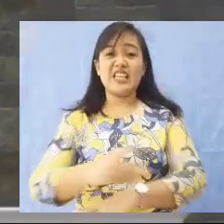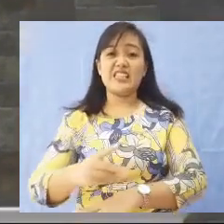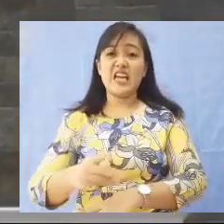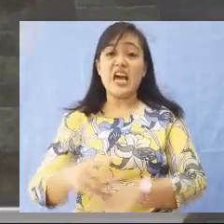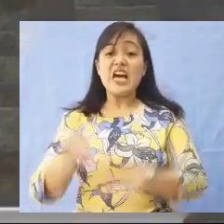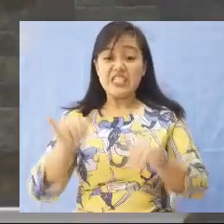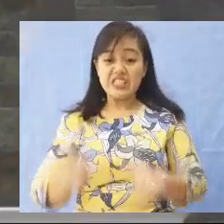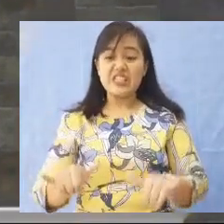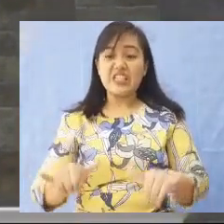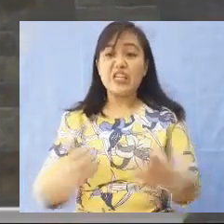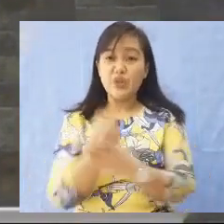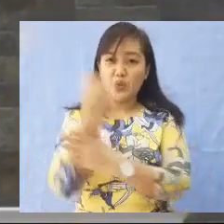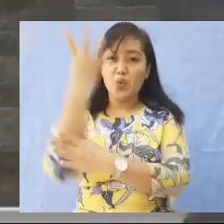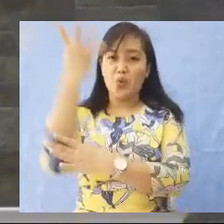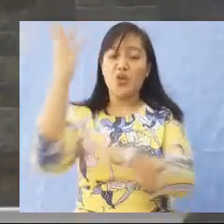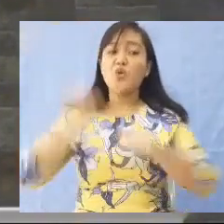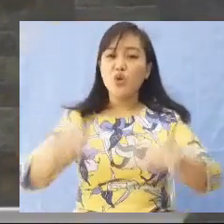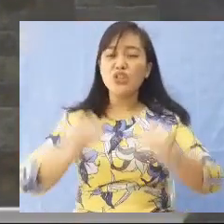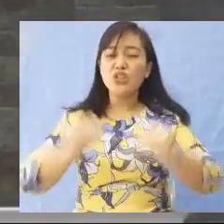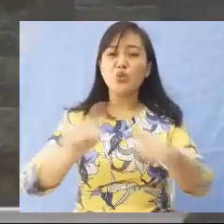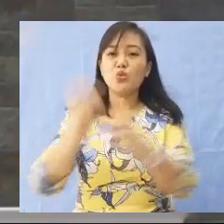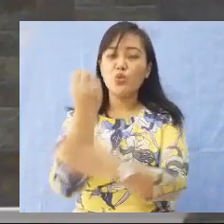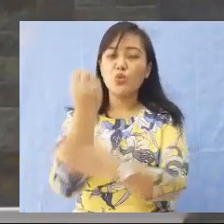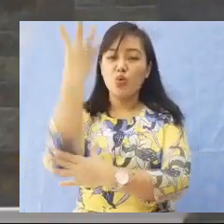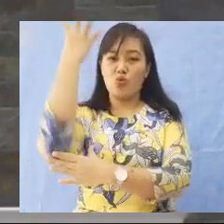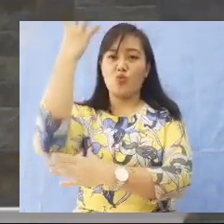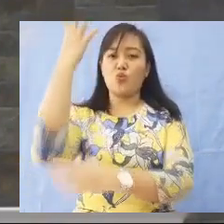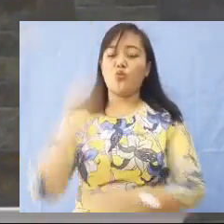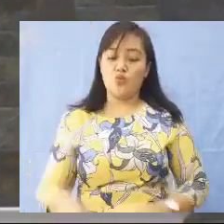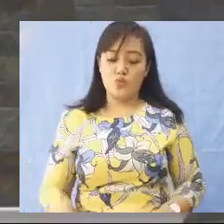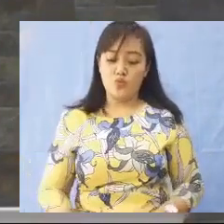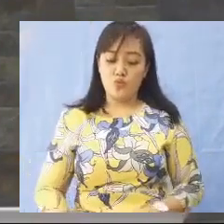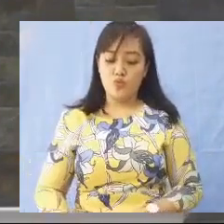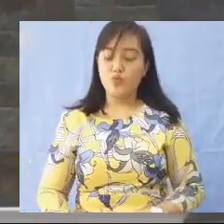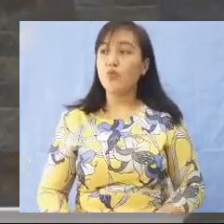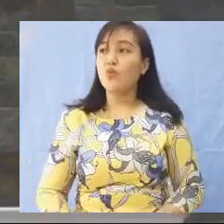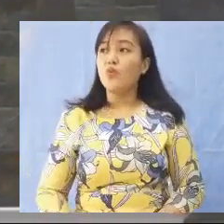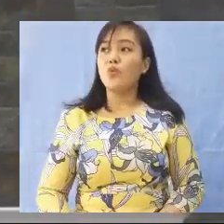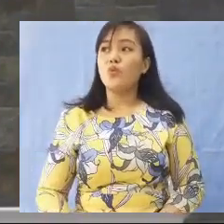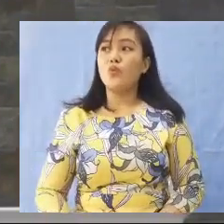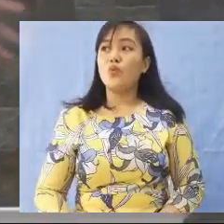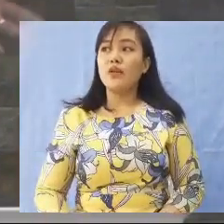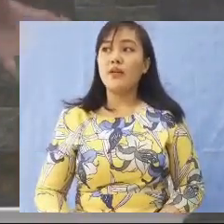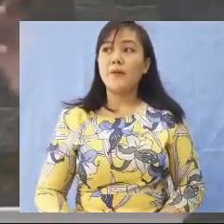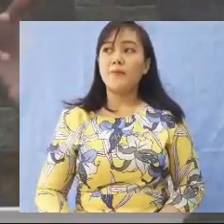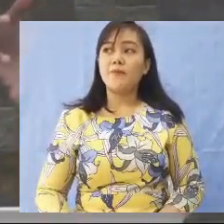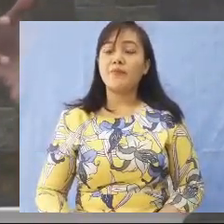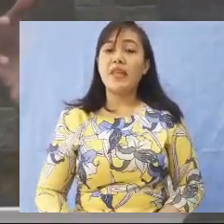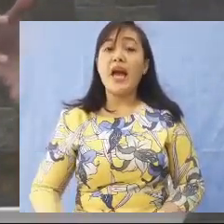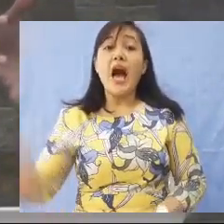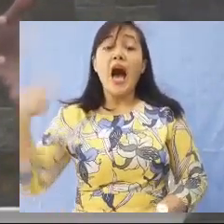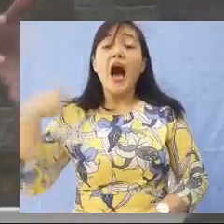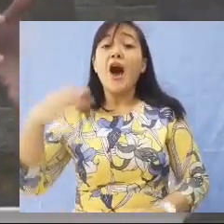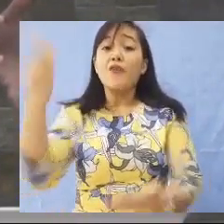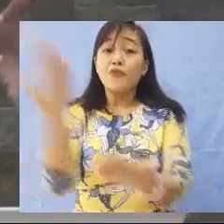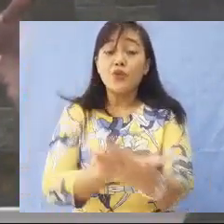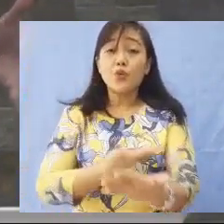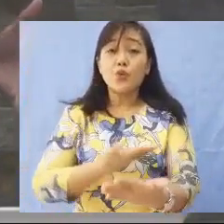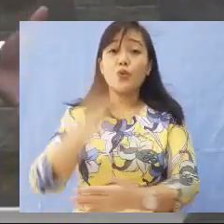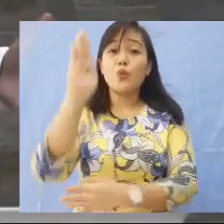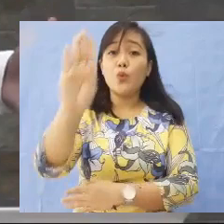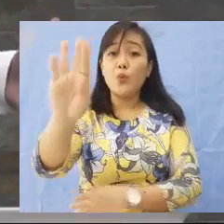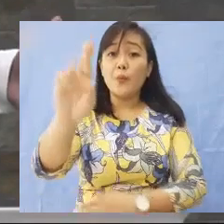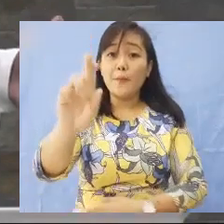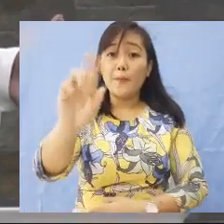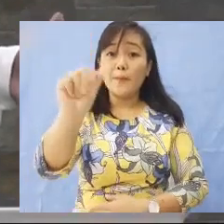na sila. At makikita mo yung bagong umuusbong na yon, mas green pa siya doon sa mga nauna.